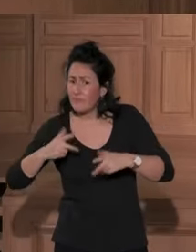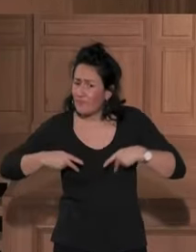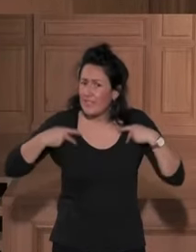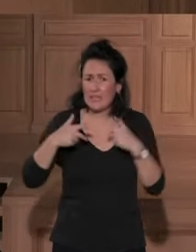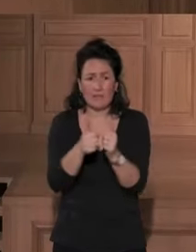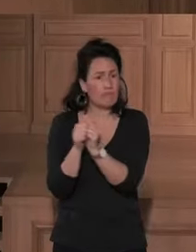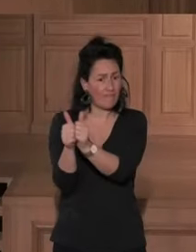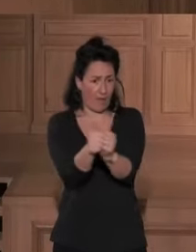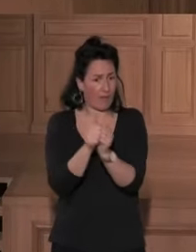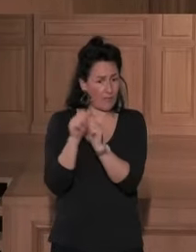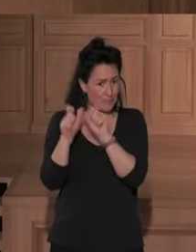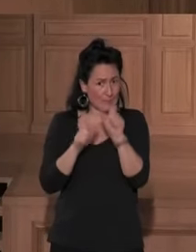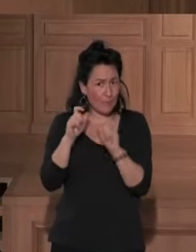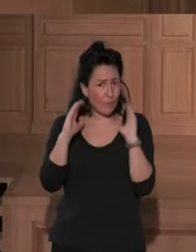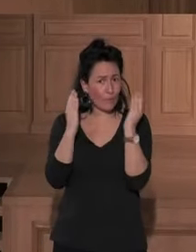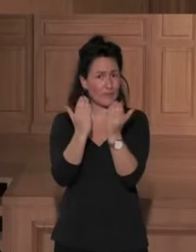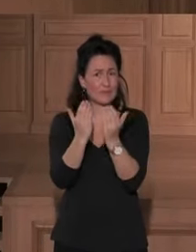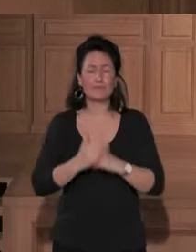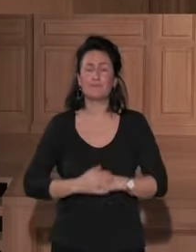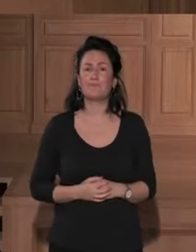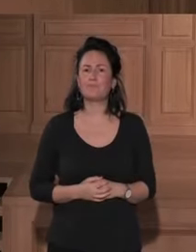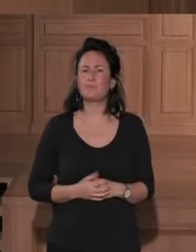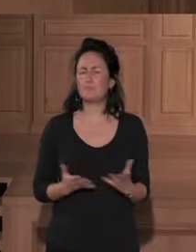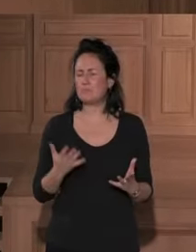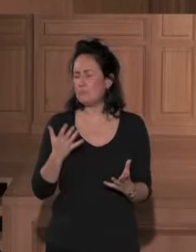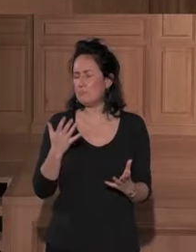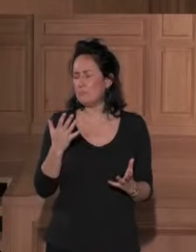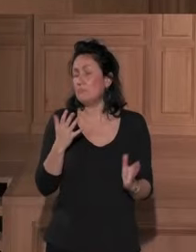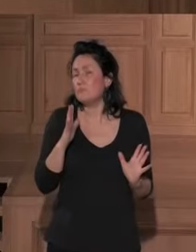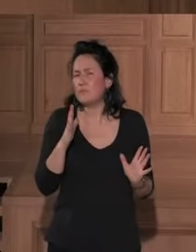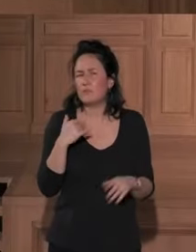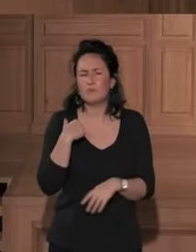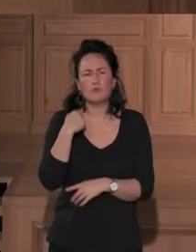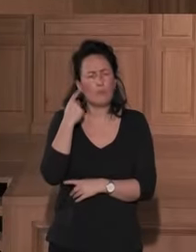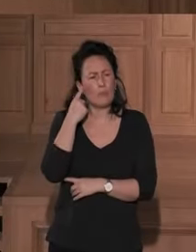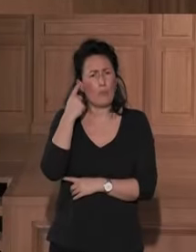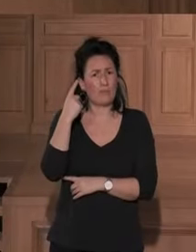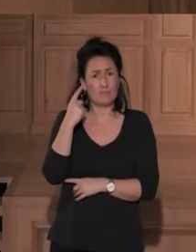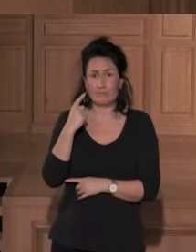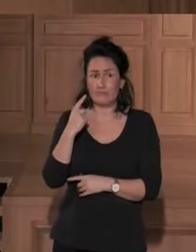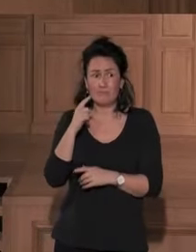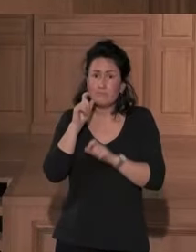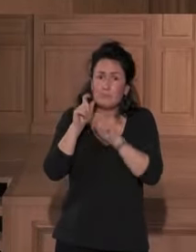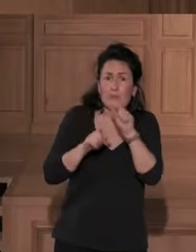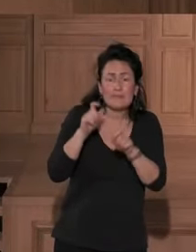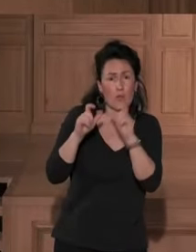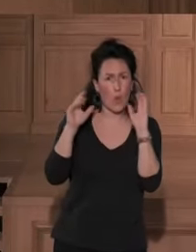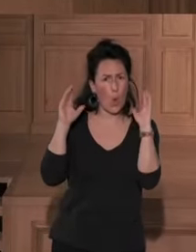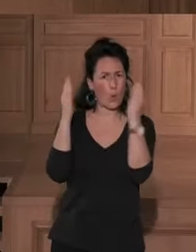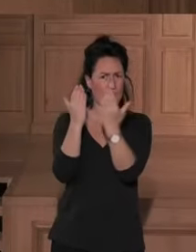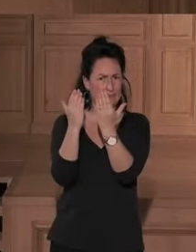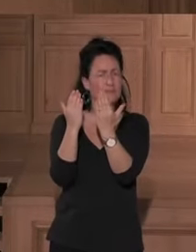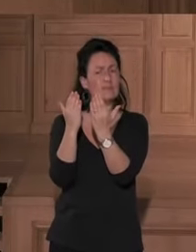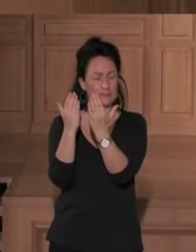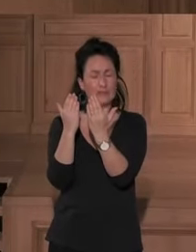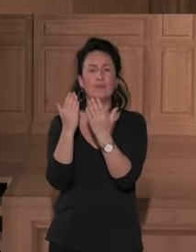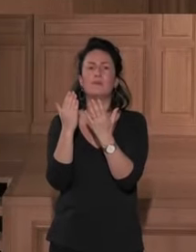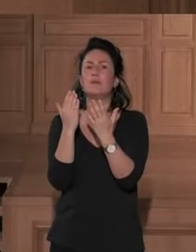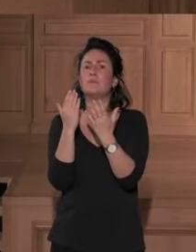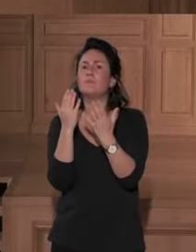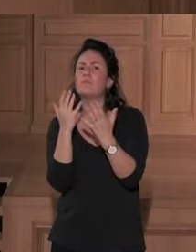vie. Et vraiment, je crois, vous nous le direz tout à l'heure, mais toute personne autiste, et notamment celle qu'on